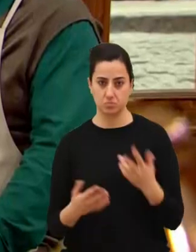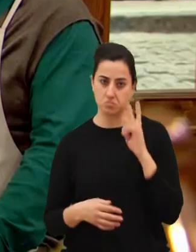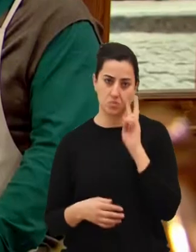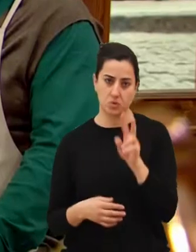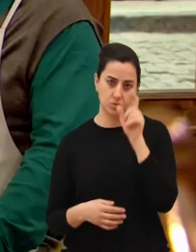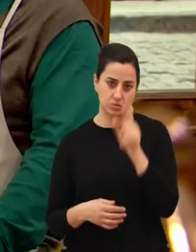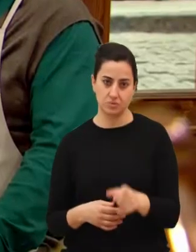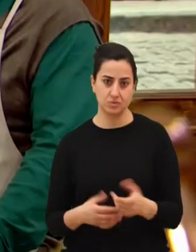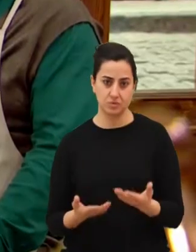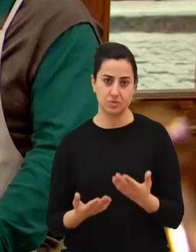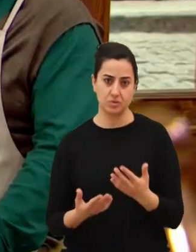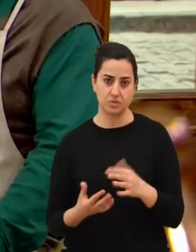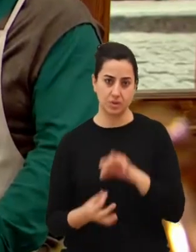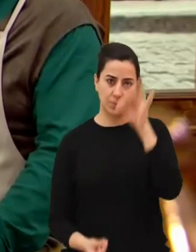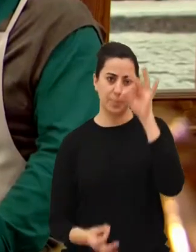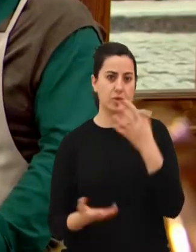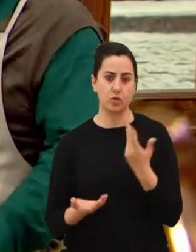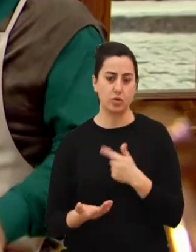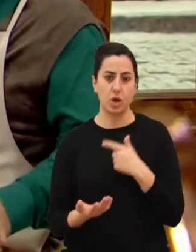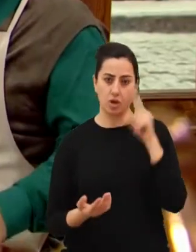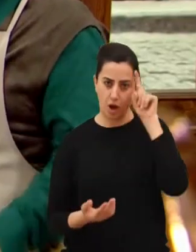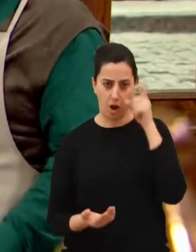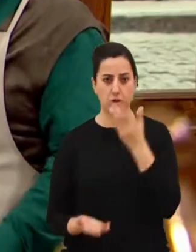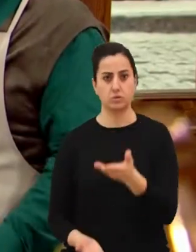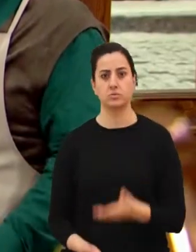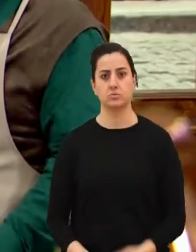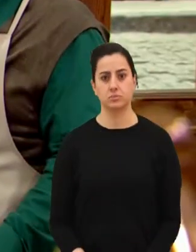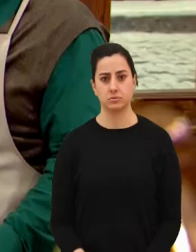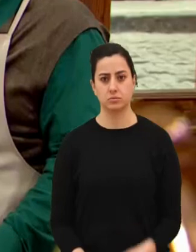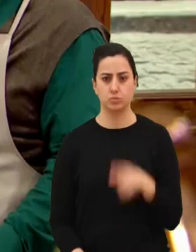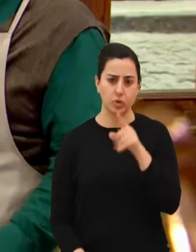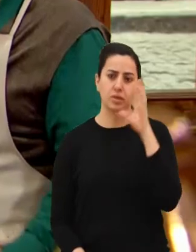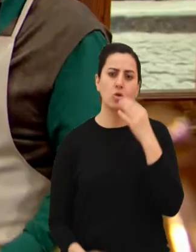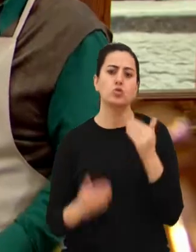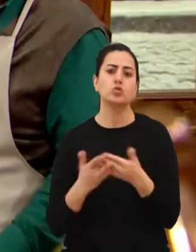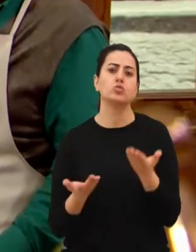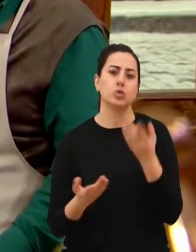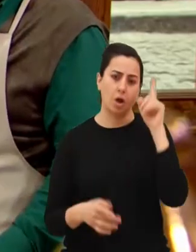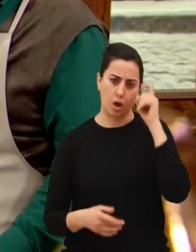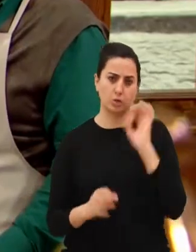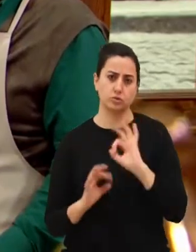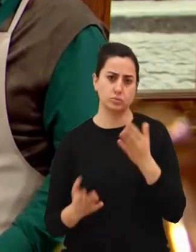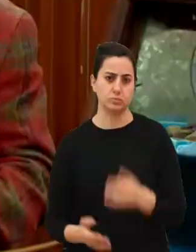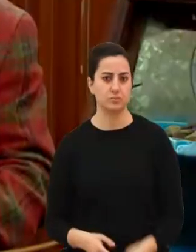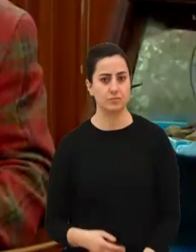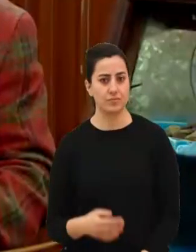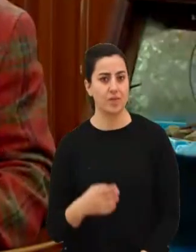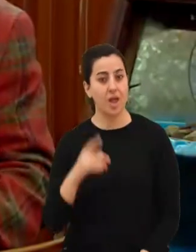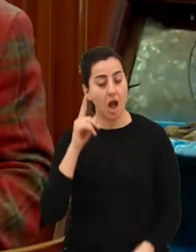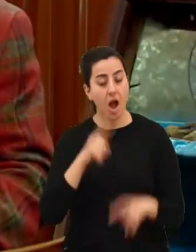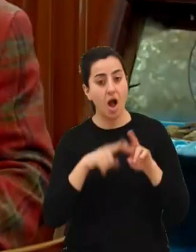baktığında tipi var. Evet. Fakat zeki bir adam yani böyle deli olmaz ki ya. Bayağı zeki bir adam ya.